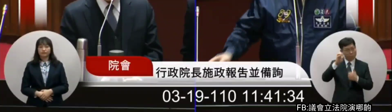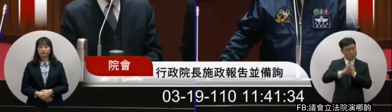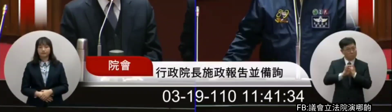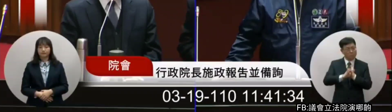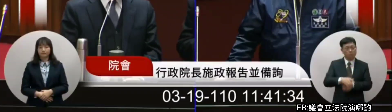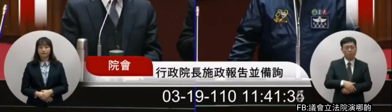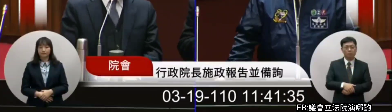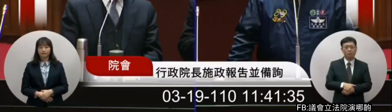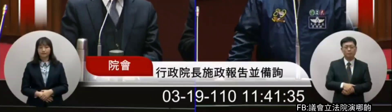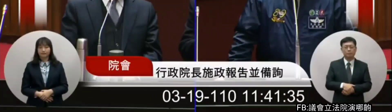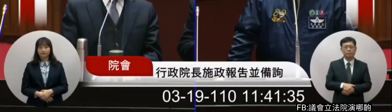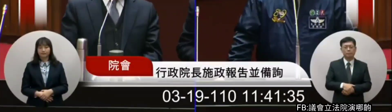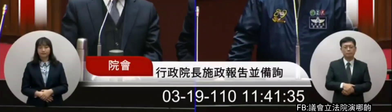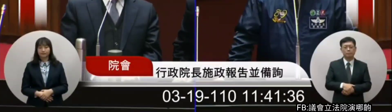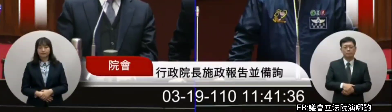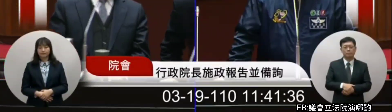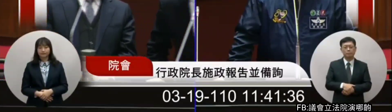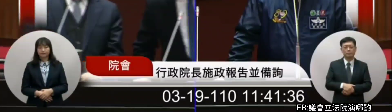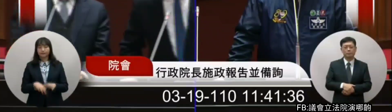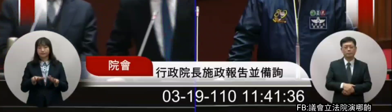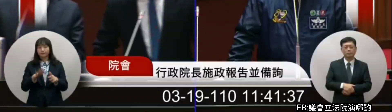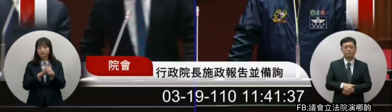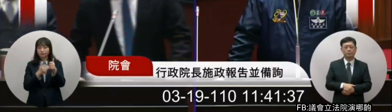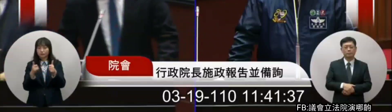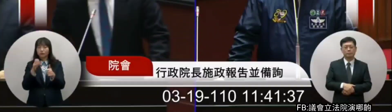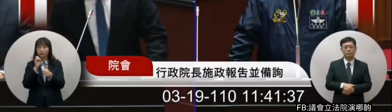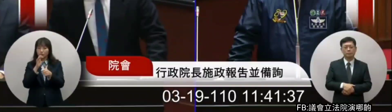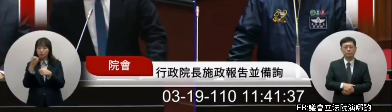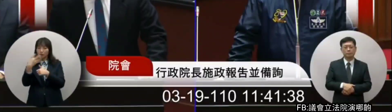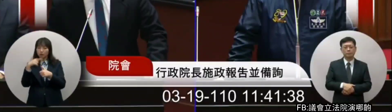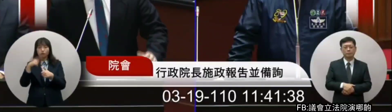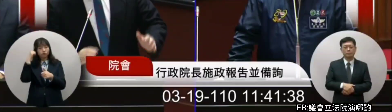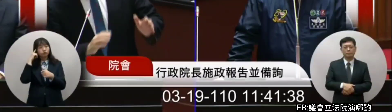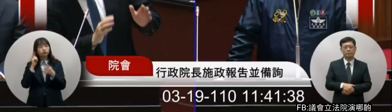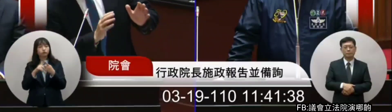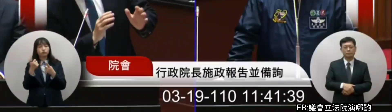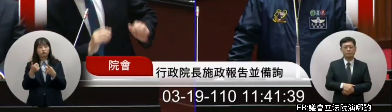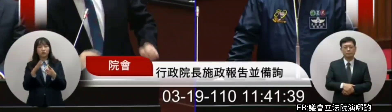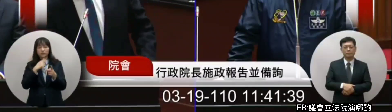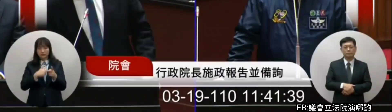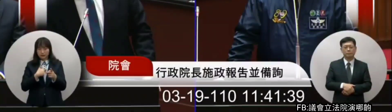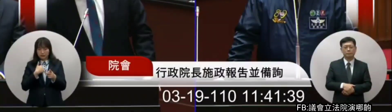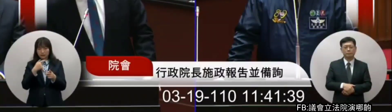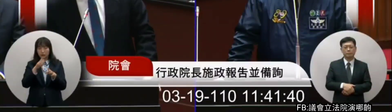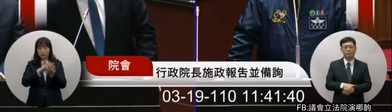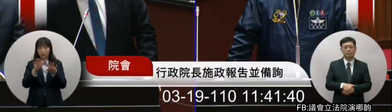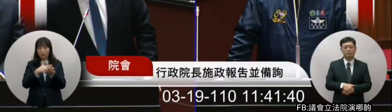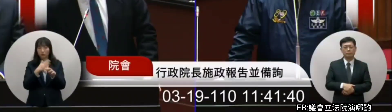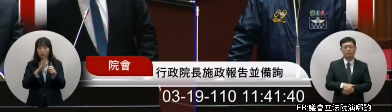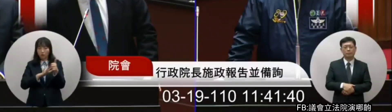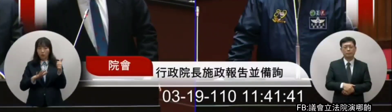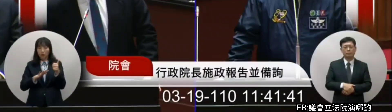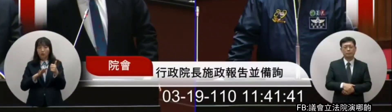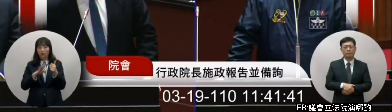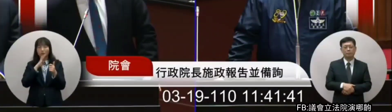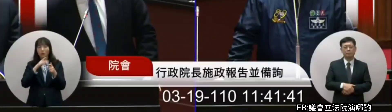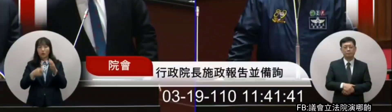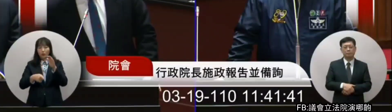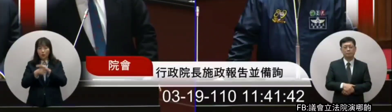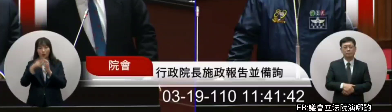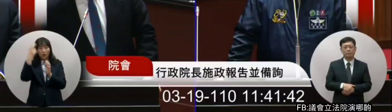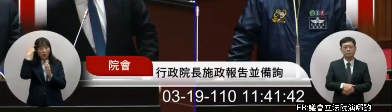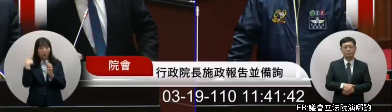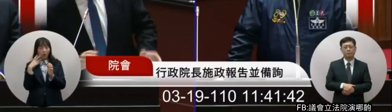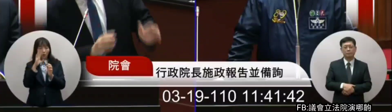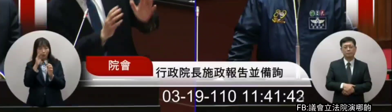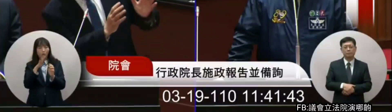长啊， 这个委员的这个建议讲实话是不错了，都因为事实上这个会不会产生违宪什么，这个倒